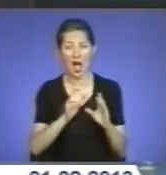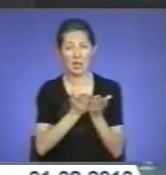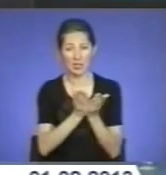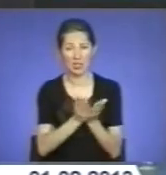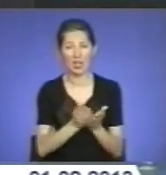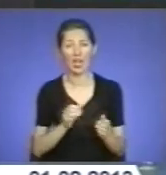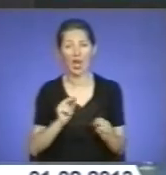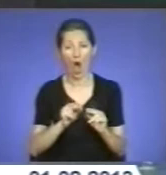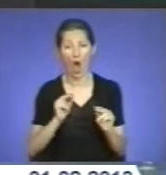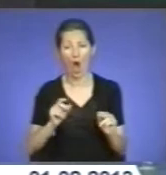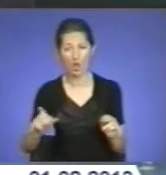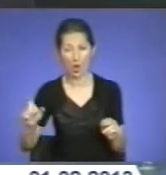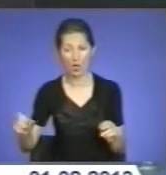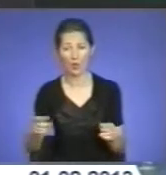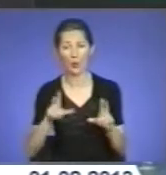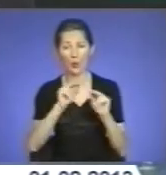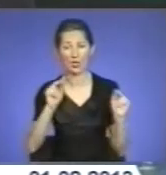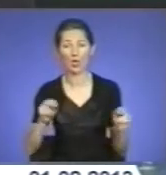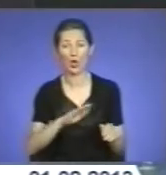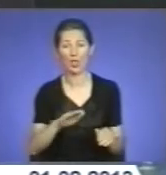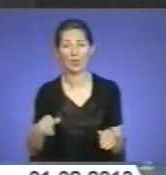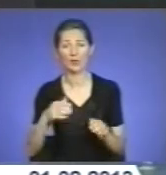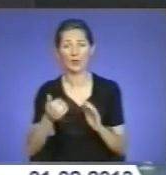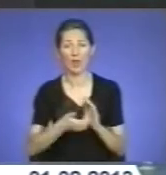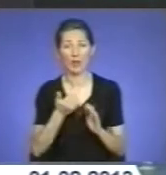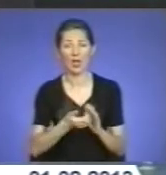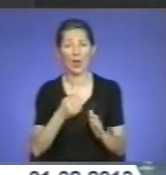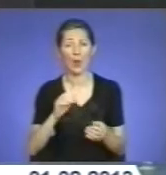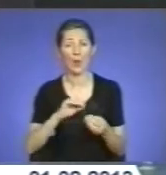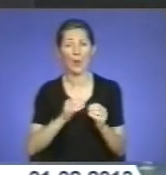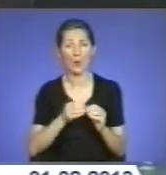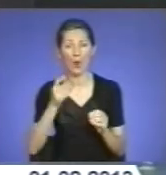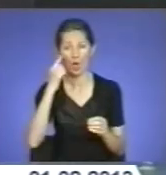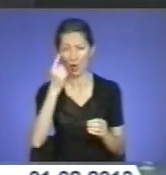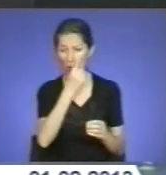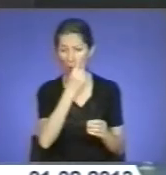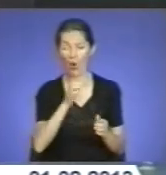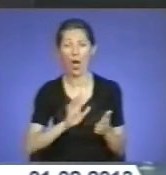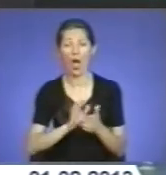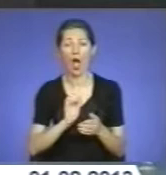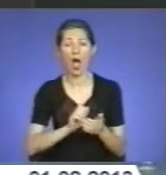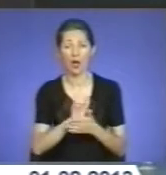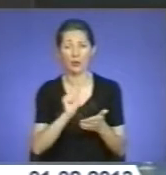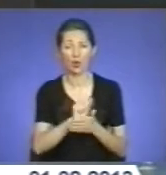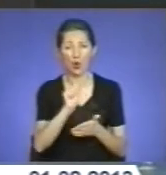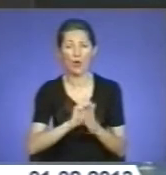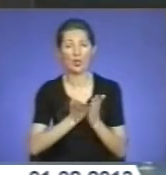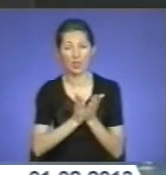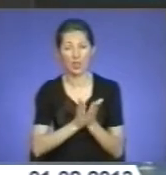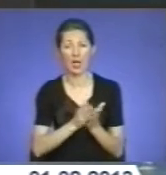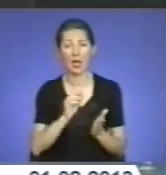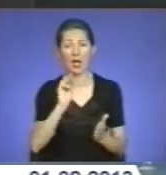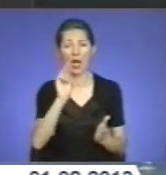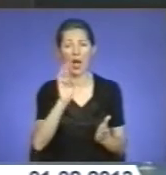вадами зору. Завдяки придбанню сучасного обладнання вирішилось питання видання підручників шрифтом Брайля. У міністерстві запевняють,